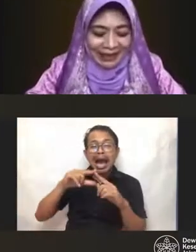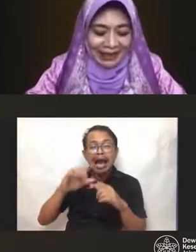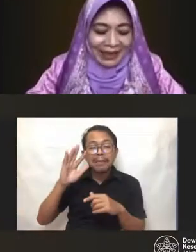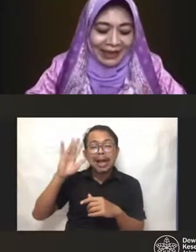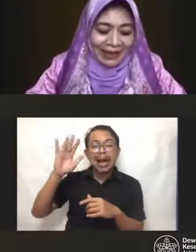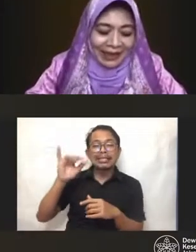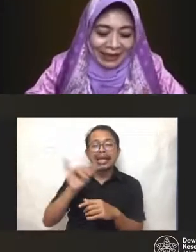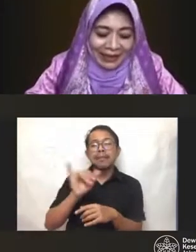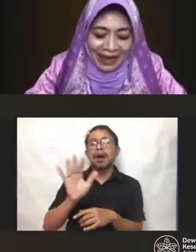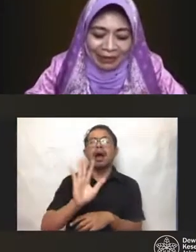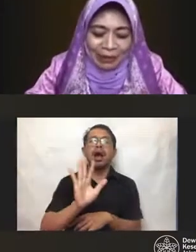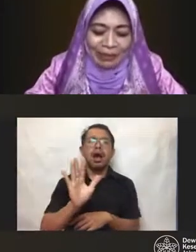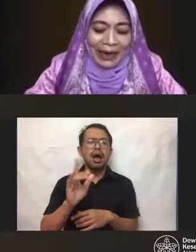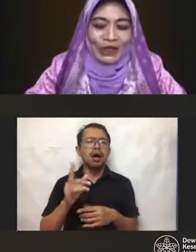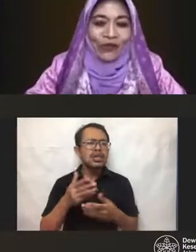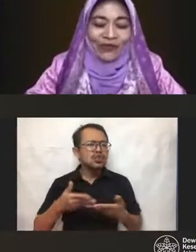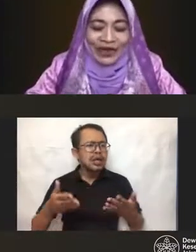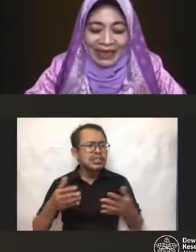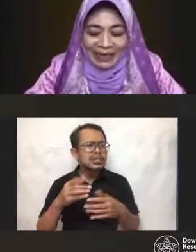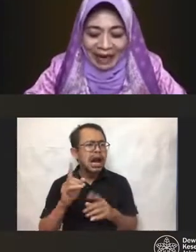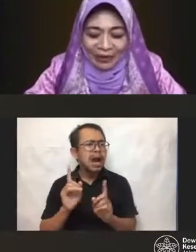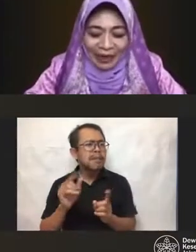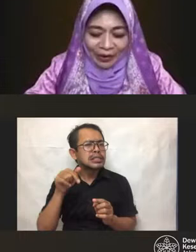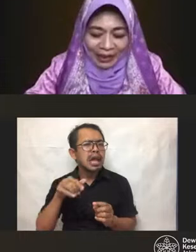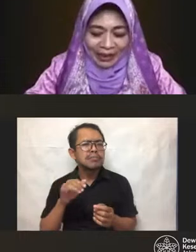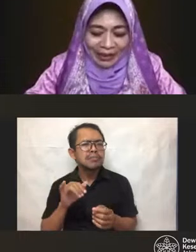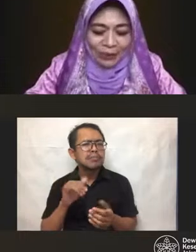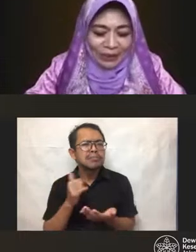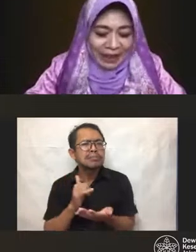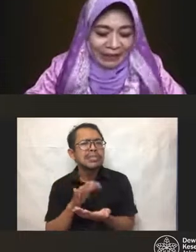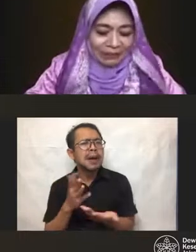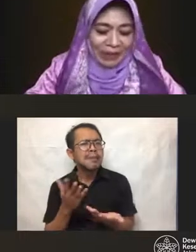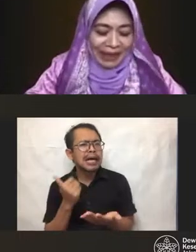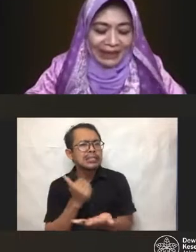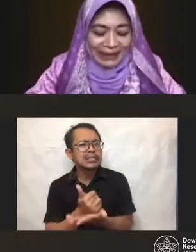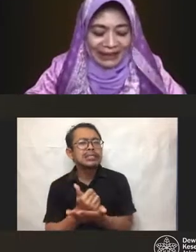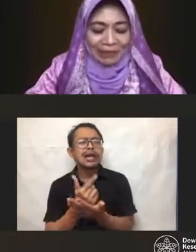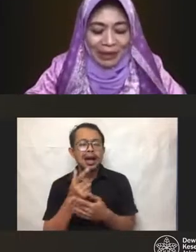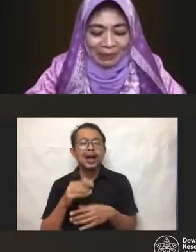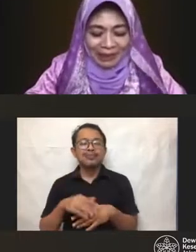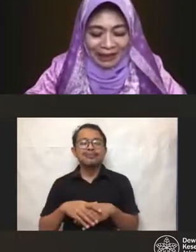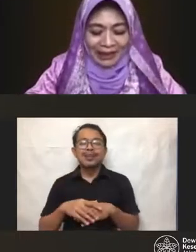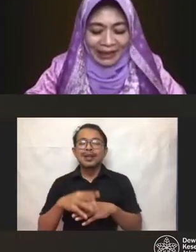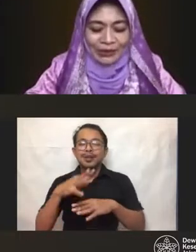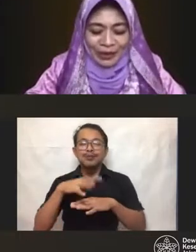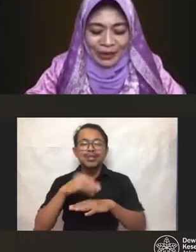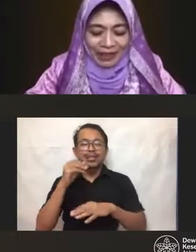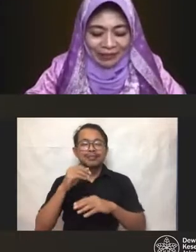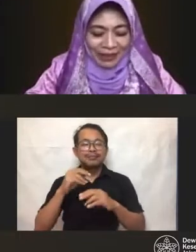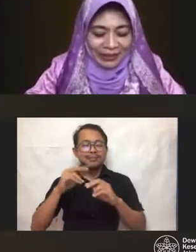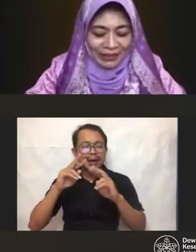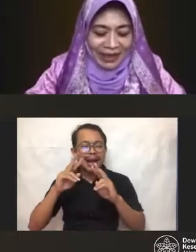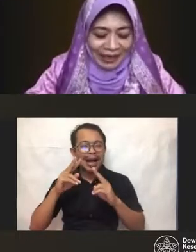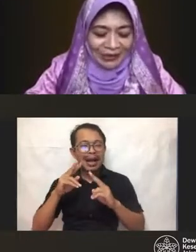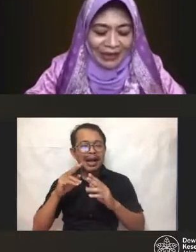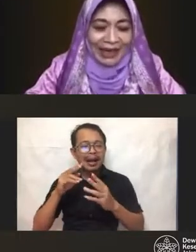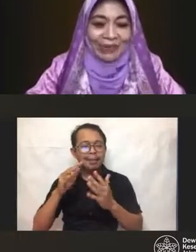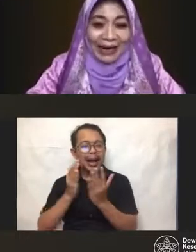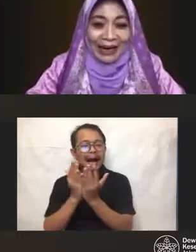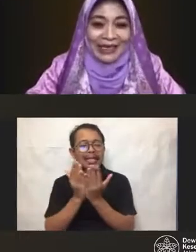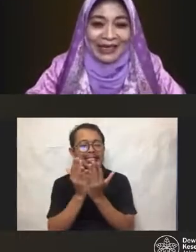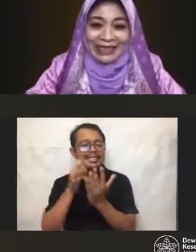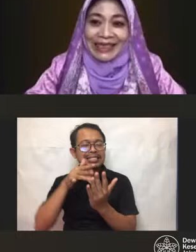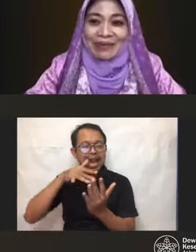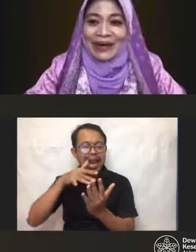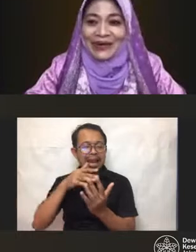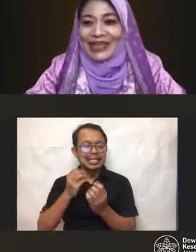masyarakat? Dalam berbagai survei yang dilakukan oleh Pusat Pengkajian Islam dan Masyarakat UIN Syarif Hidayatullah, bahkan